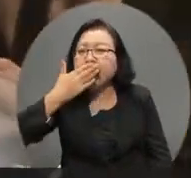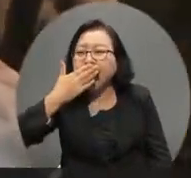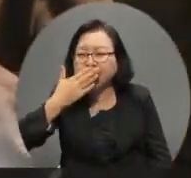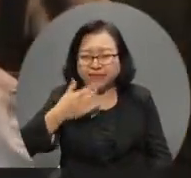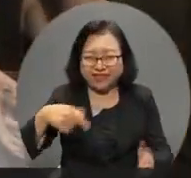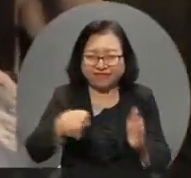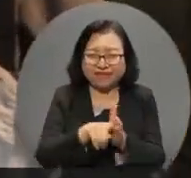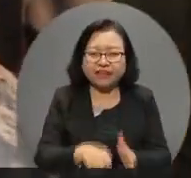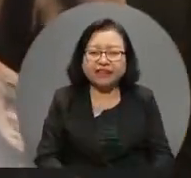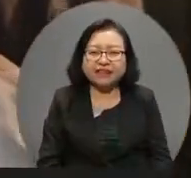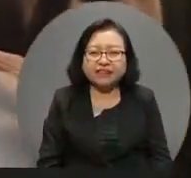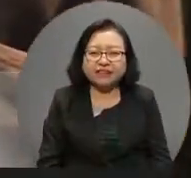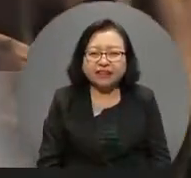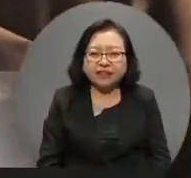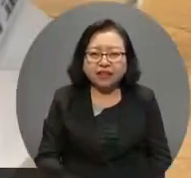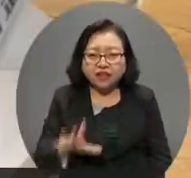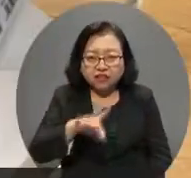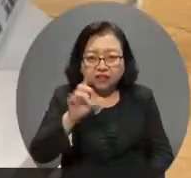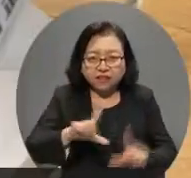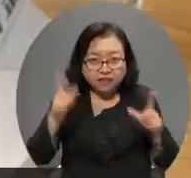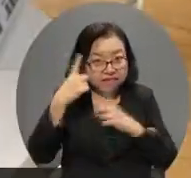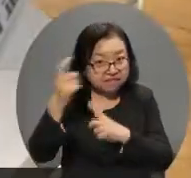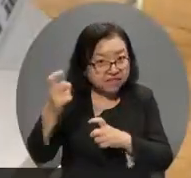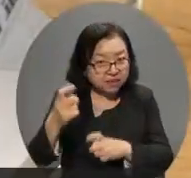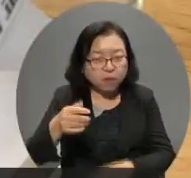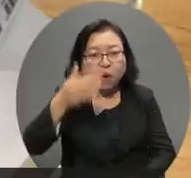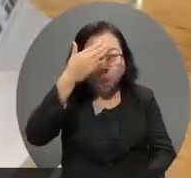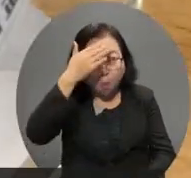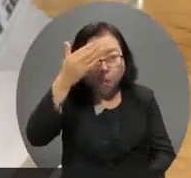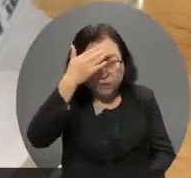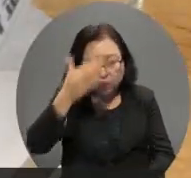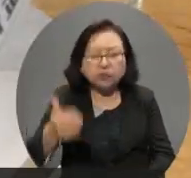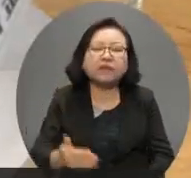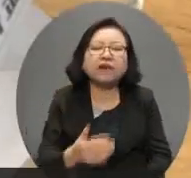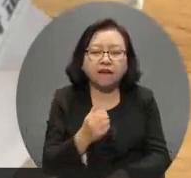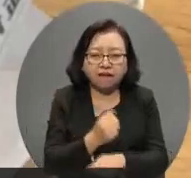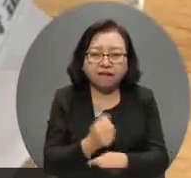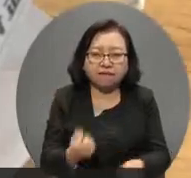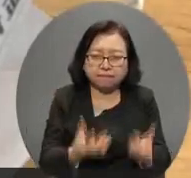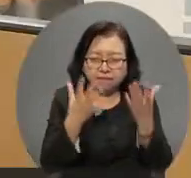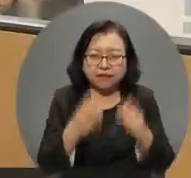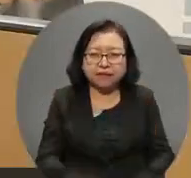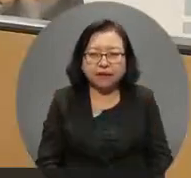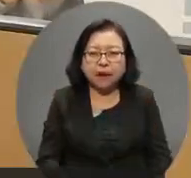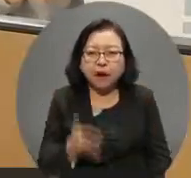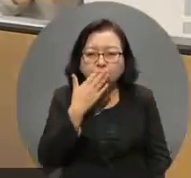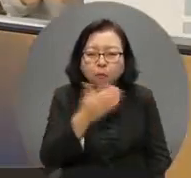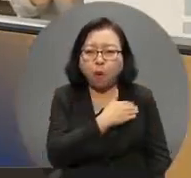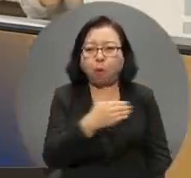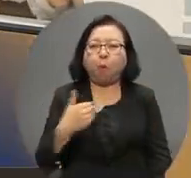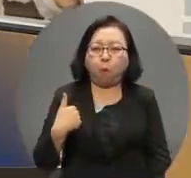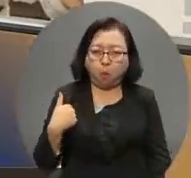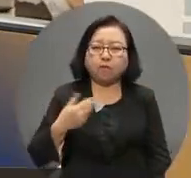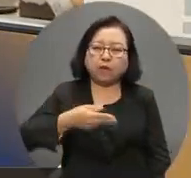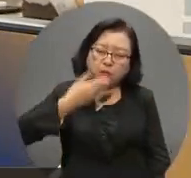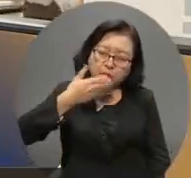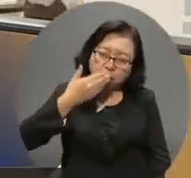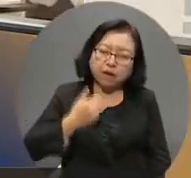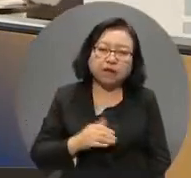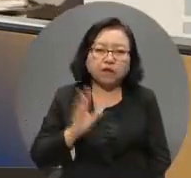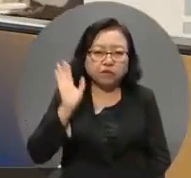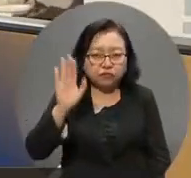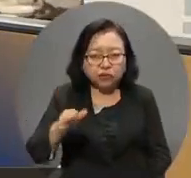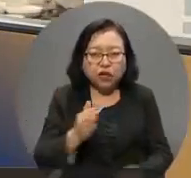위해서입니다. 첫날을 기념해 저녁을 공짜로 제공하는 행사도 열렸습니다. 든든하게 먹어서 이제 이후에 또 중간고사